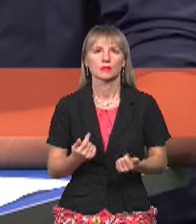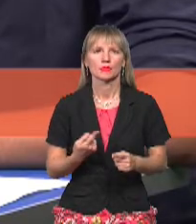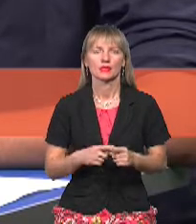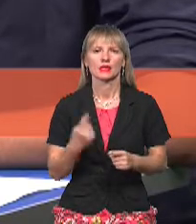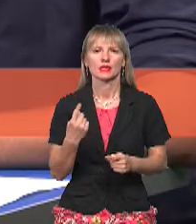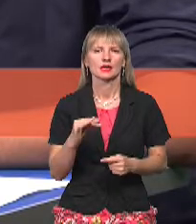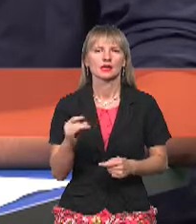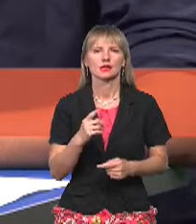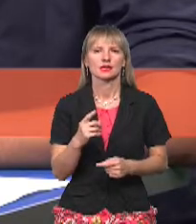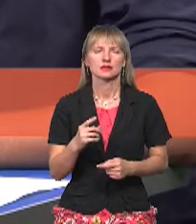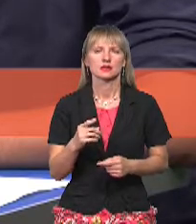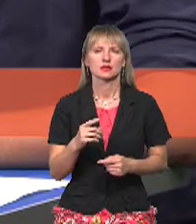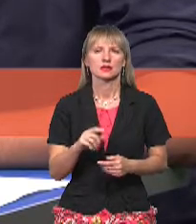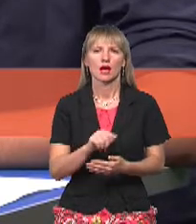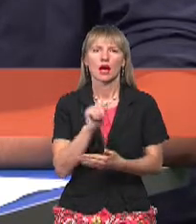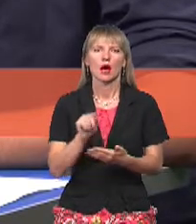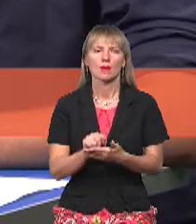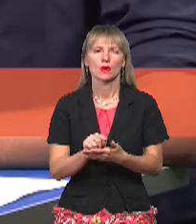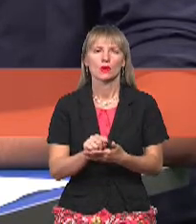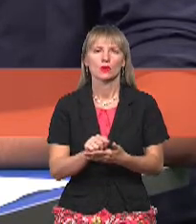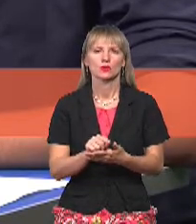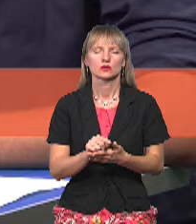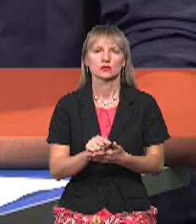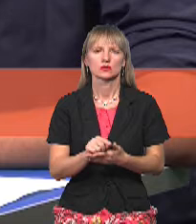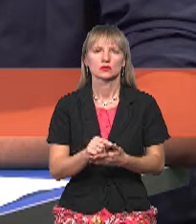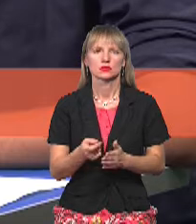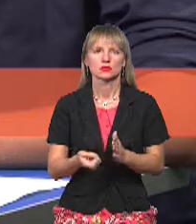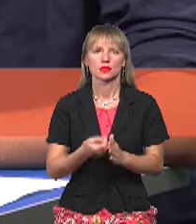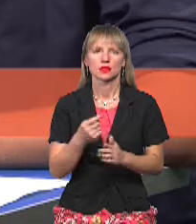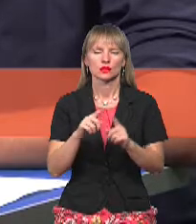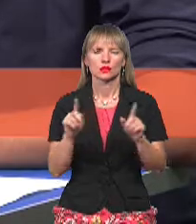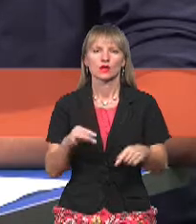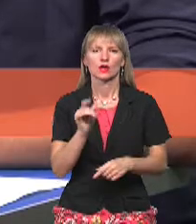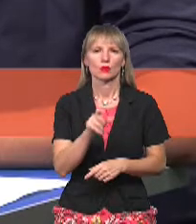із критеріїв анкетування, де громада дає свою згоду на це.